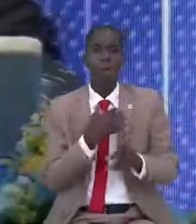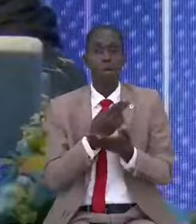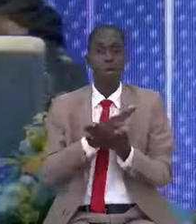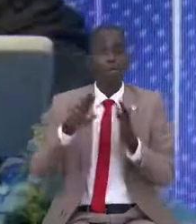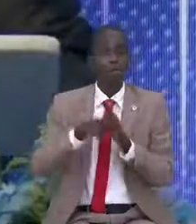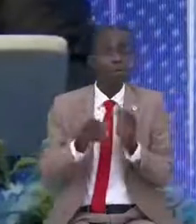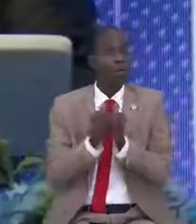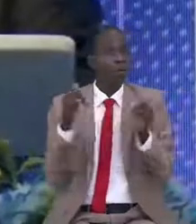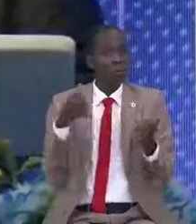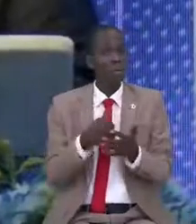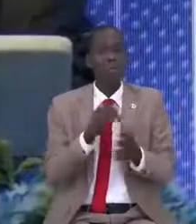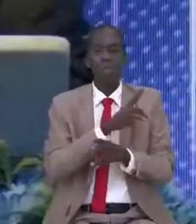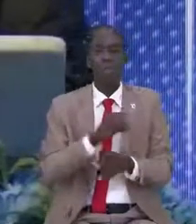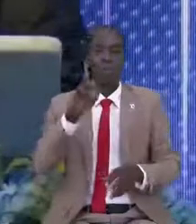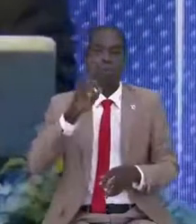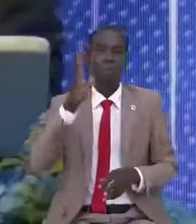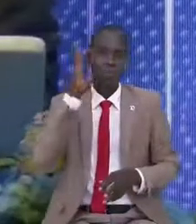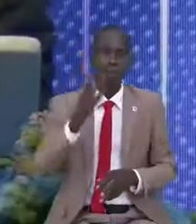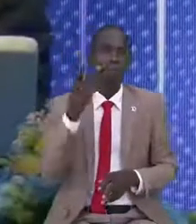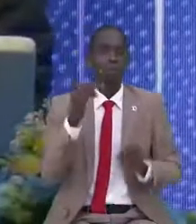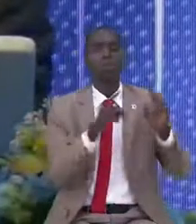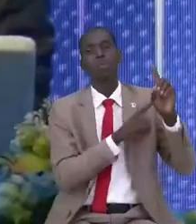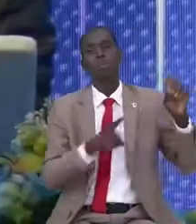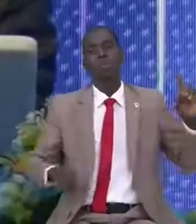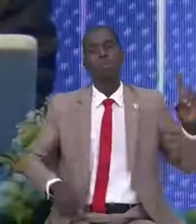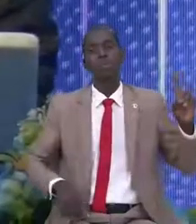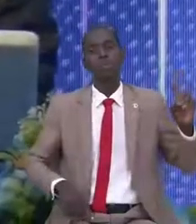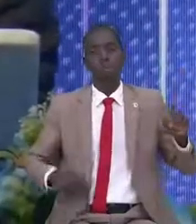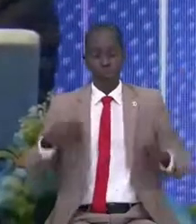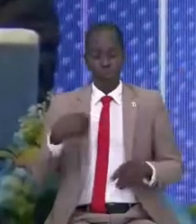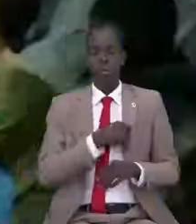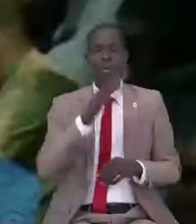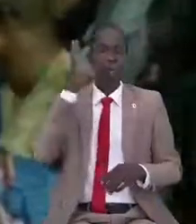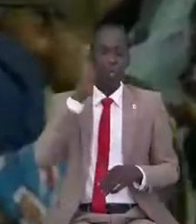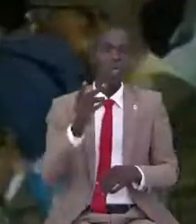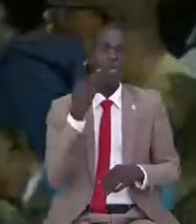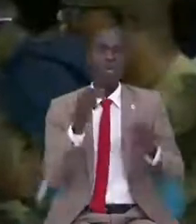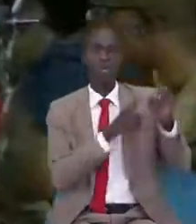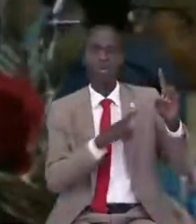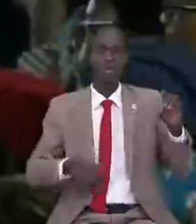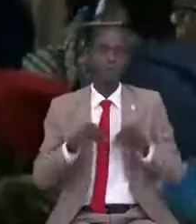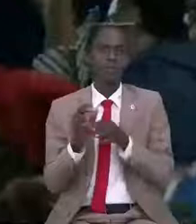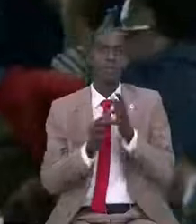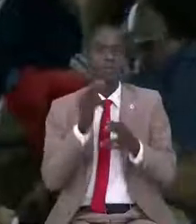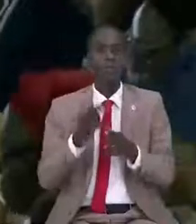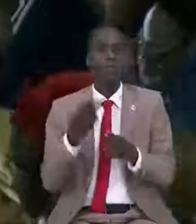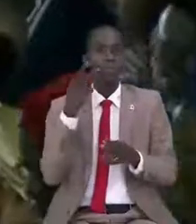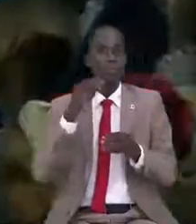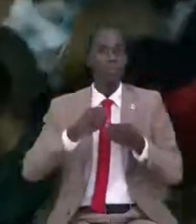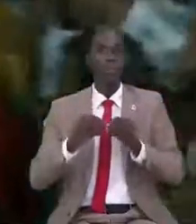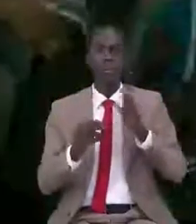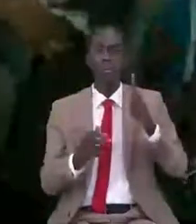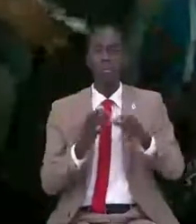laquelle personne ne verra le Seigneur. Nous verrons le Seigneur. Voyons